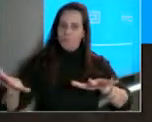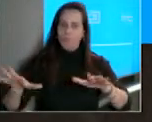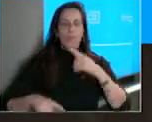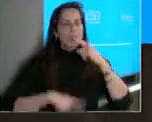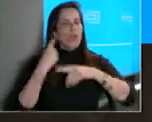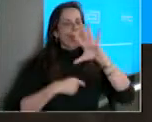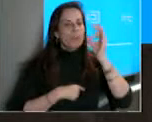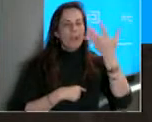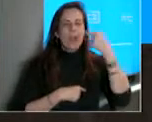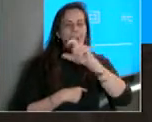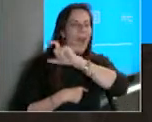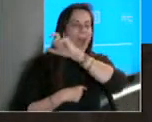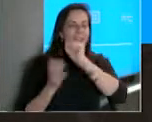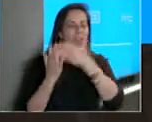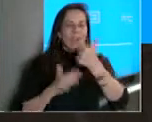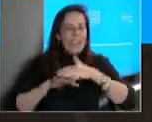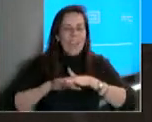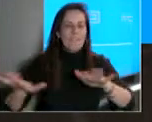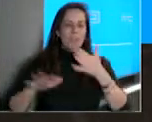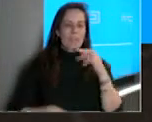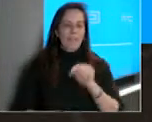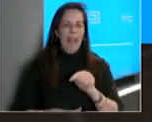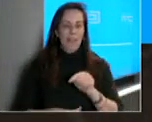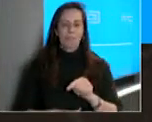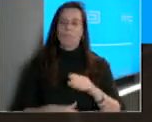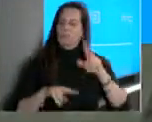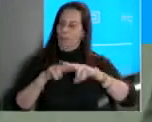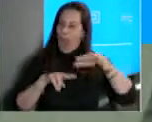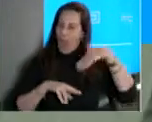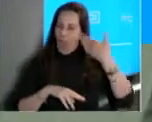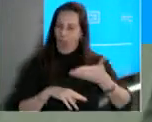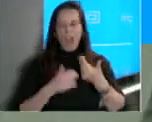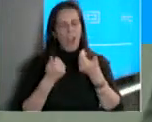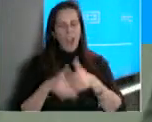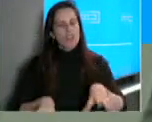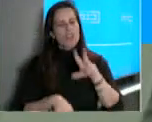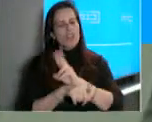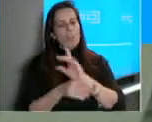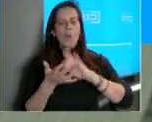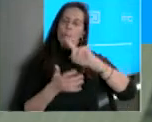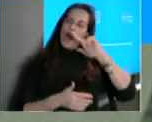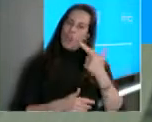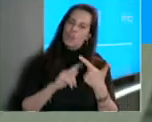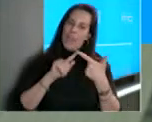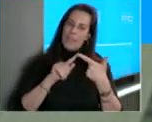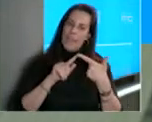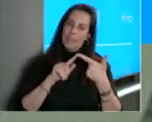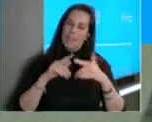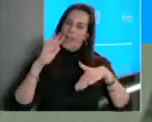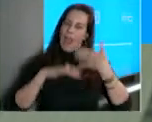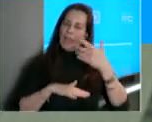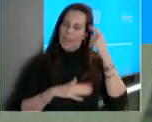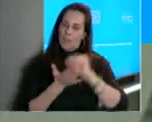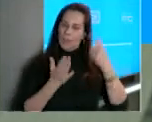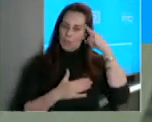כשבשנות ה-50 היה לעיתון הנפוץ ביותר בישראל. בהמשך מעט נחלש ושמר על המקום השני והמכובד לאחר